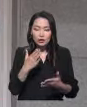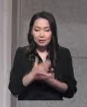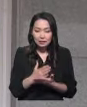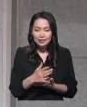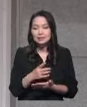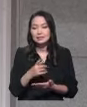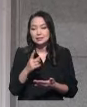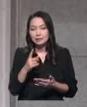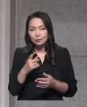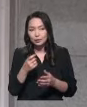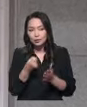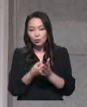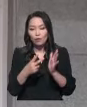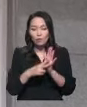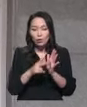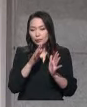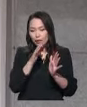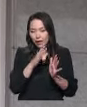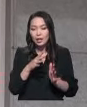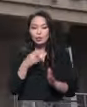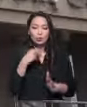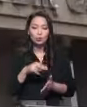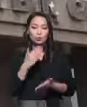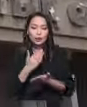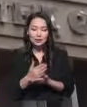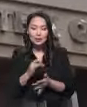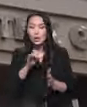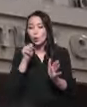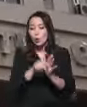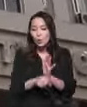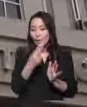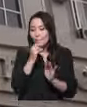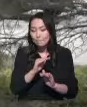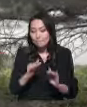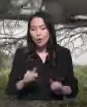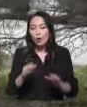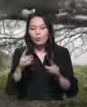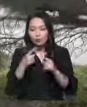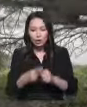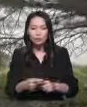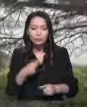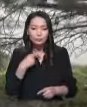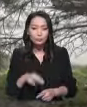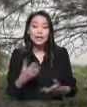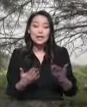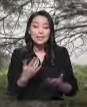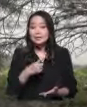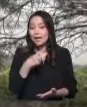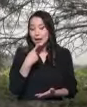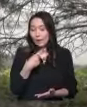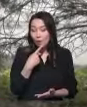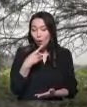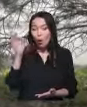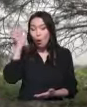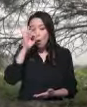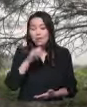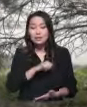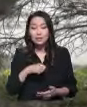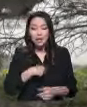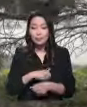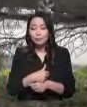вред от 3 до 8 лет тюрьмы. За педофилию и убийство малолетнего пожизненно. Если говорить о самых